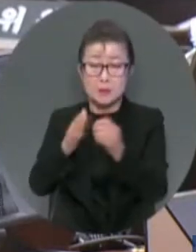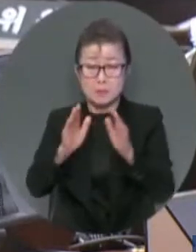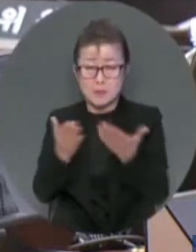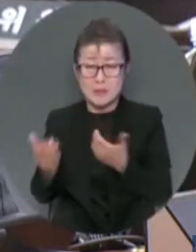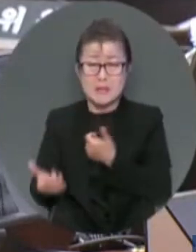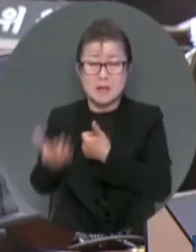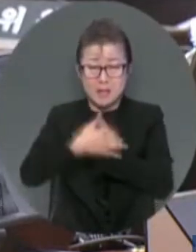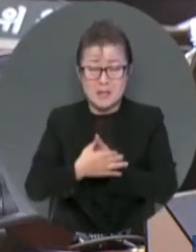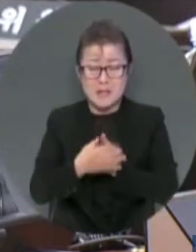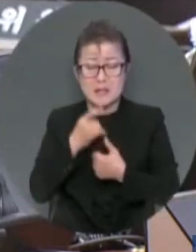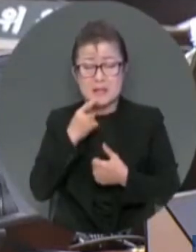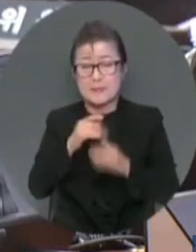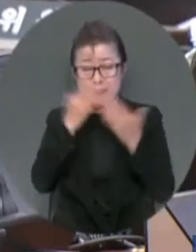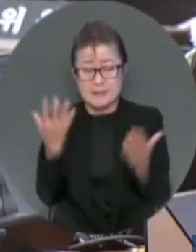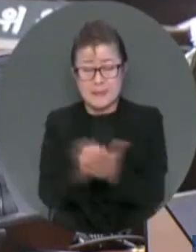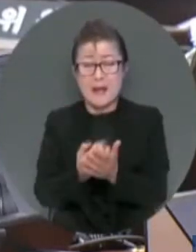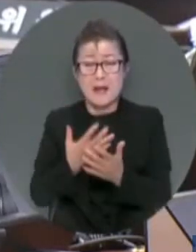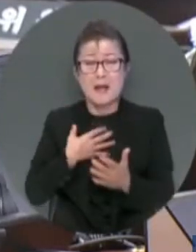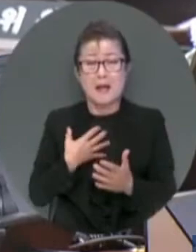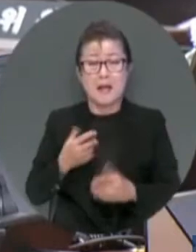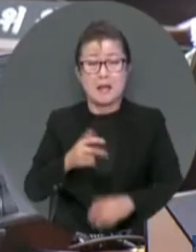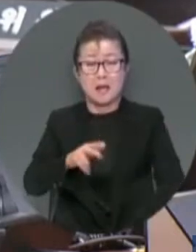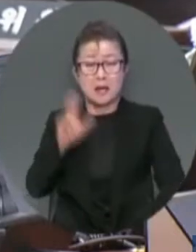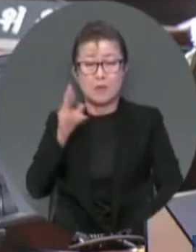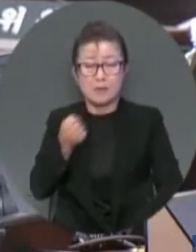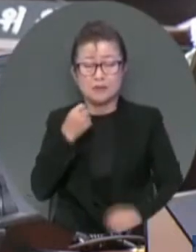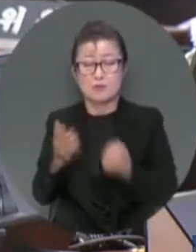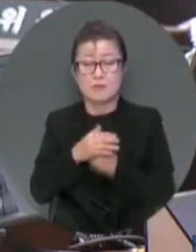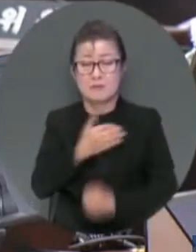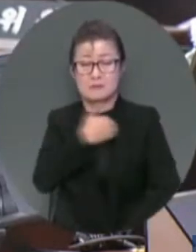각오하고 증언하겠다고 저렇게 떳떳하게 앉아있지 않습니까?